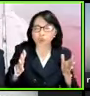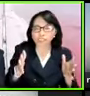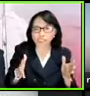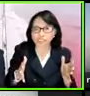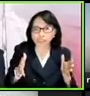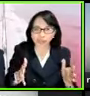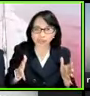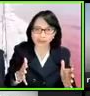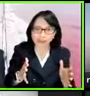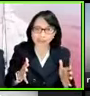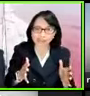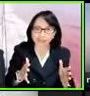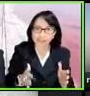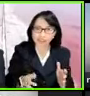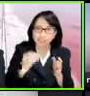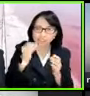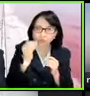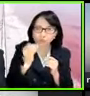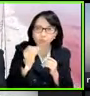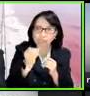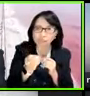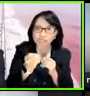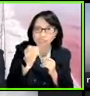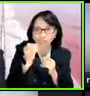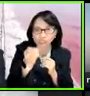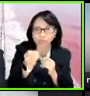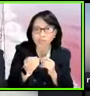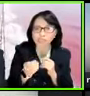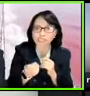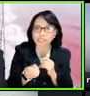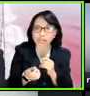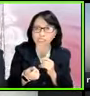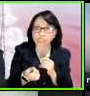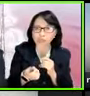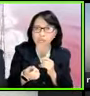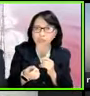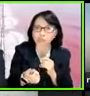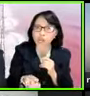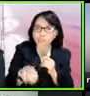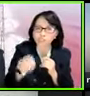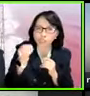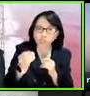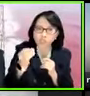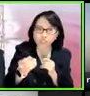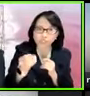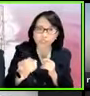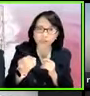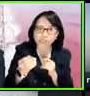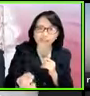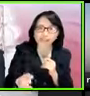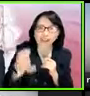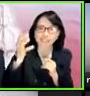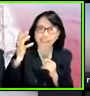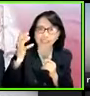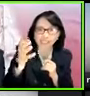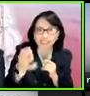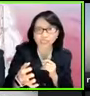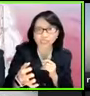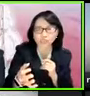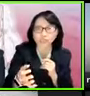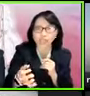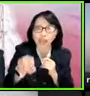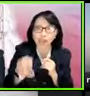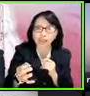soundproofing itu adalah yang utama dan terutama di dalam kehidupanmu sound doping itu adalah rahasia